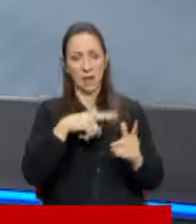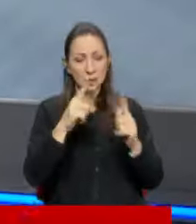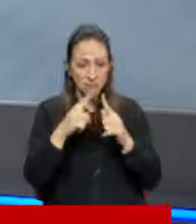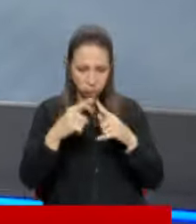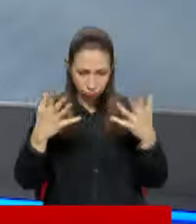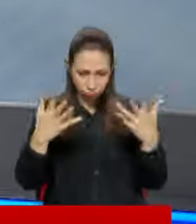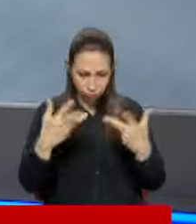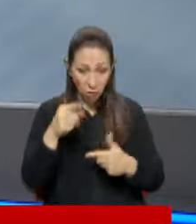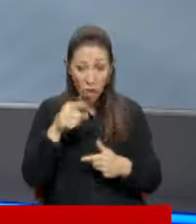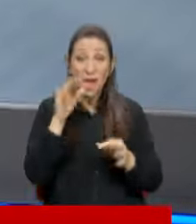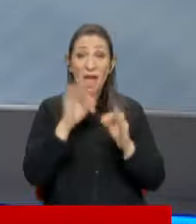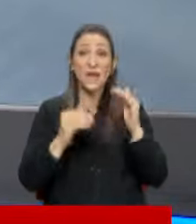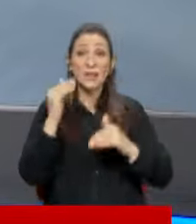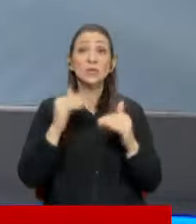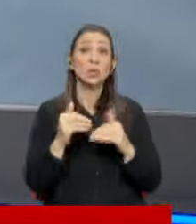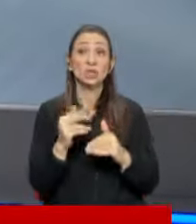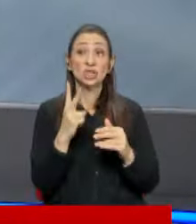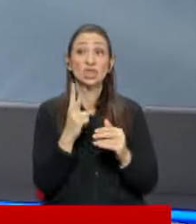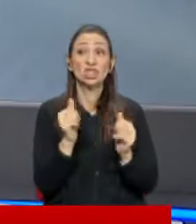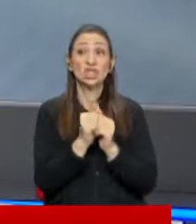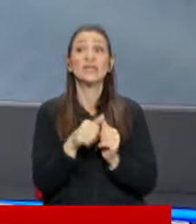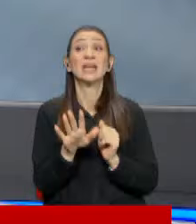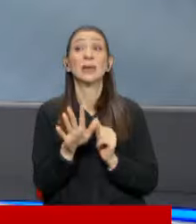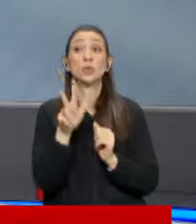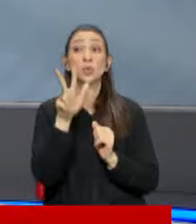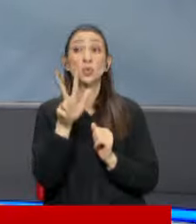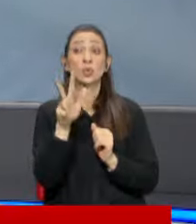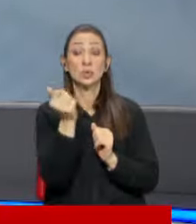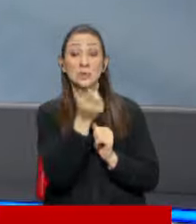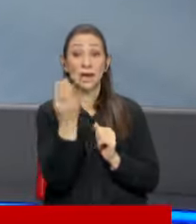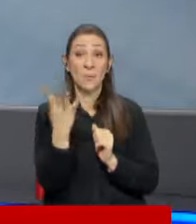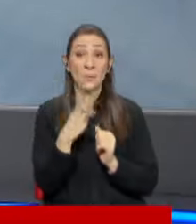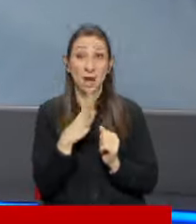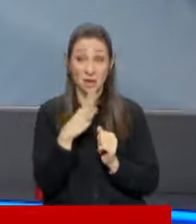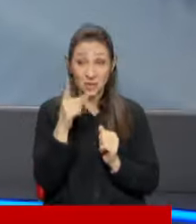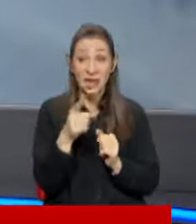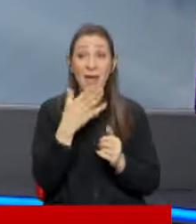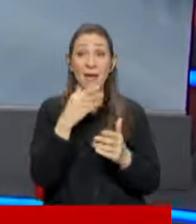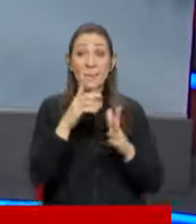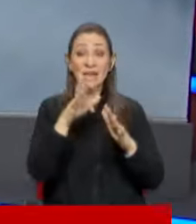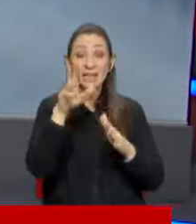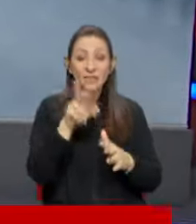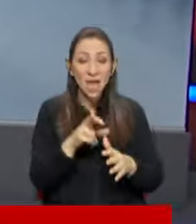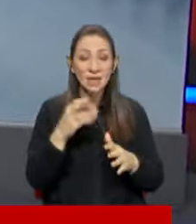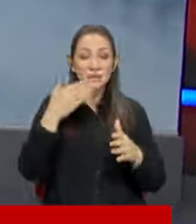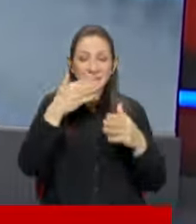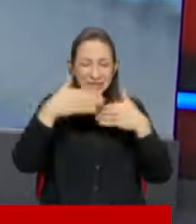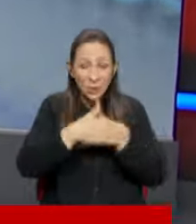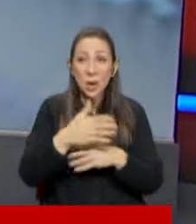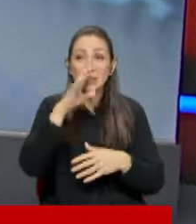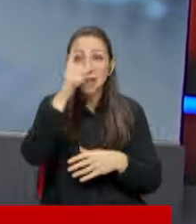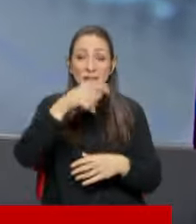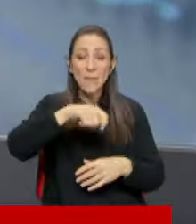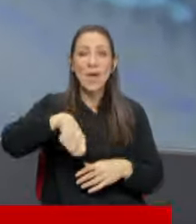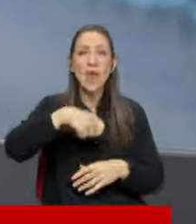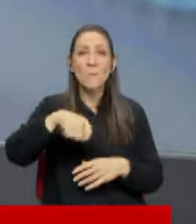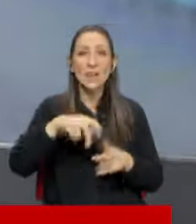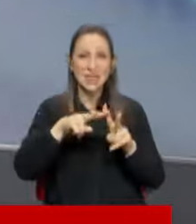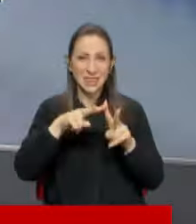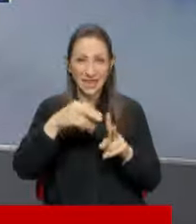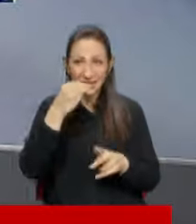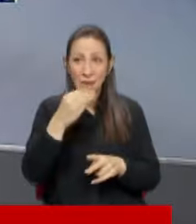o enflasyon çift haneli değil, üç haneli. Ve emekli iftar ve sahurda sadece menemen yerse